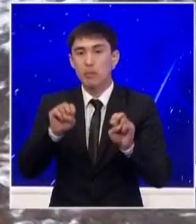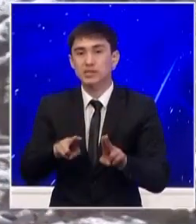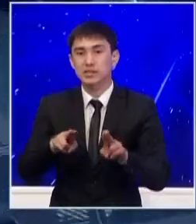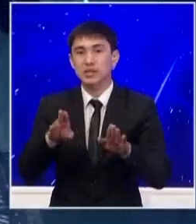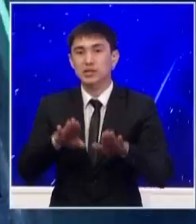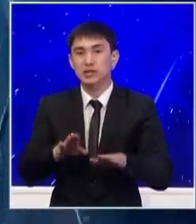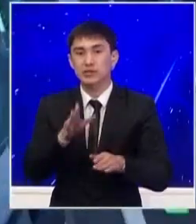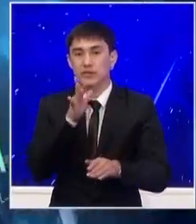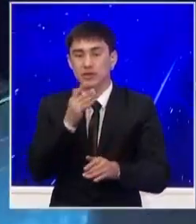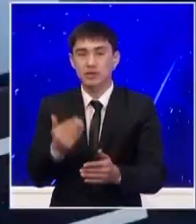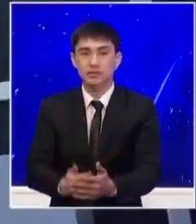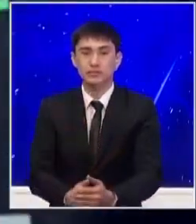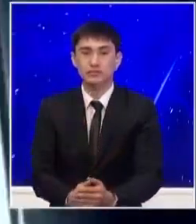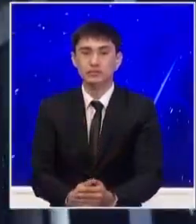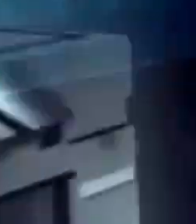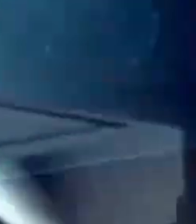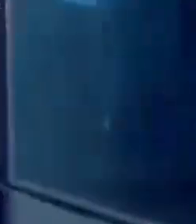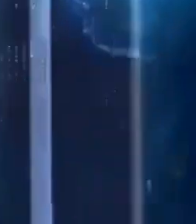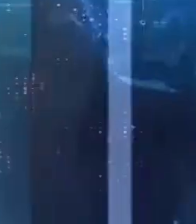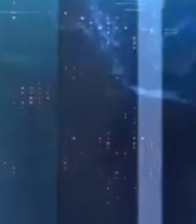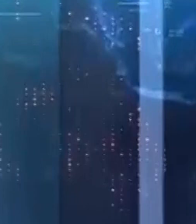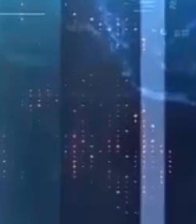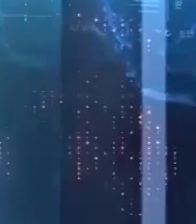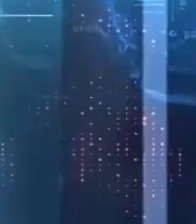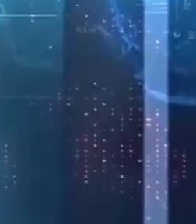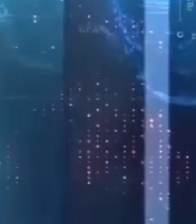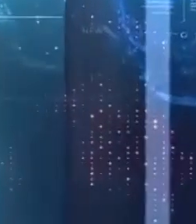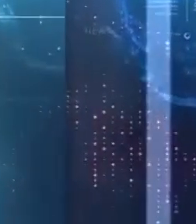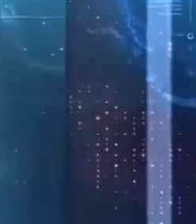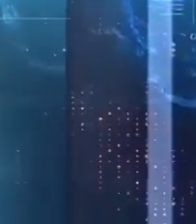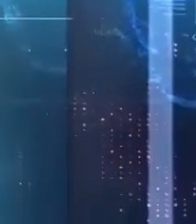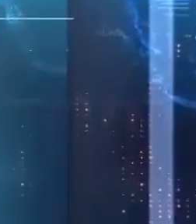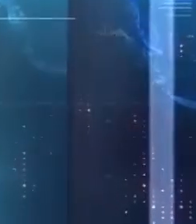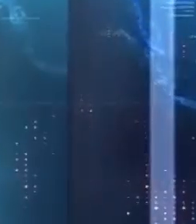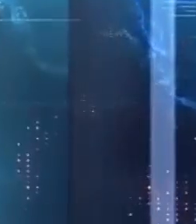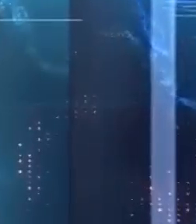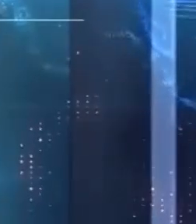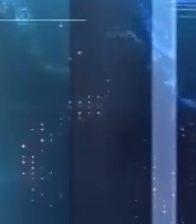явлений. Жандос Назарбаев, Аблай Курттукбай, телеканал ЖТСУ, Алматинская область.